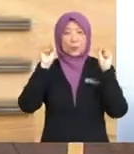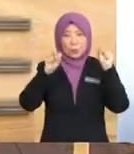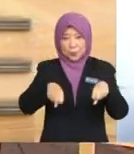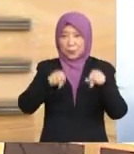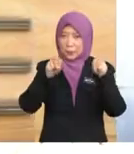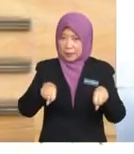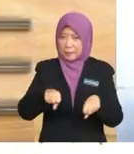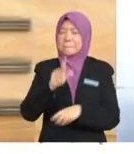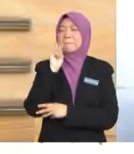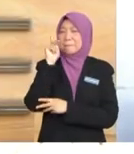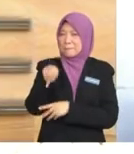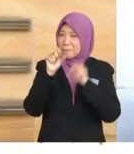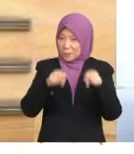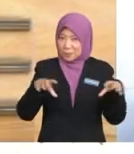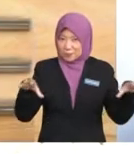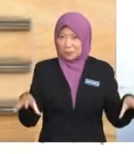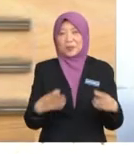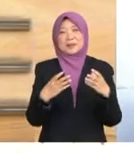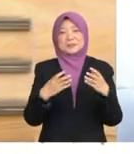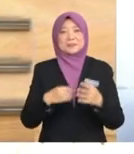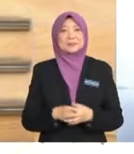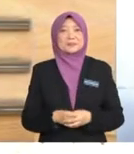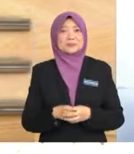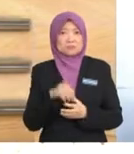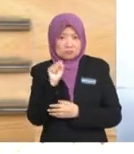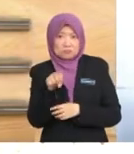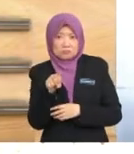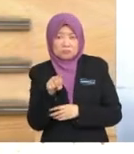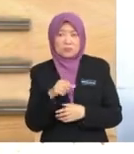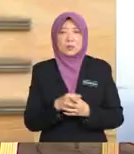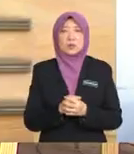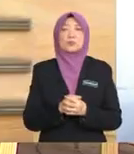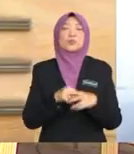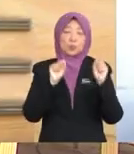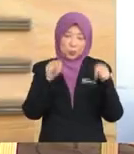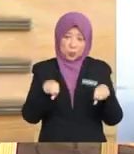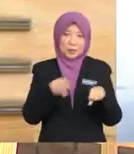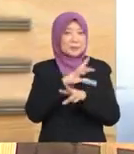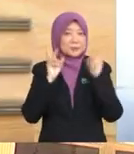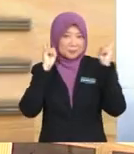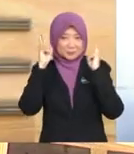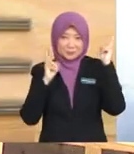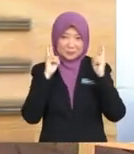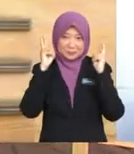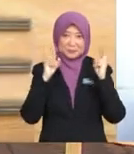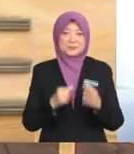Kita pasti boleh buat. Boleh? Ya, boleh buat.